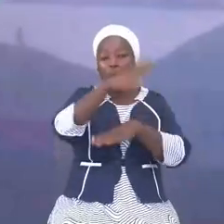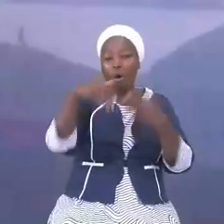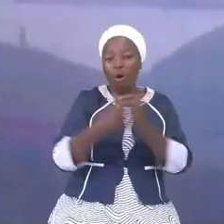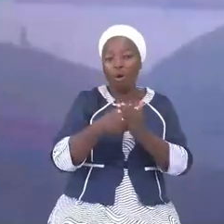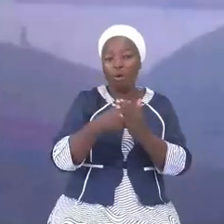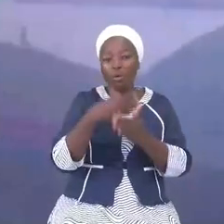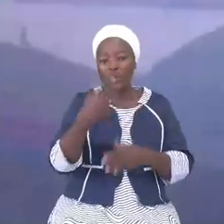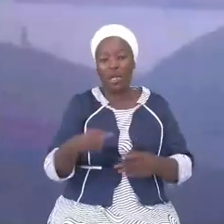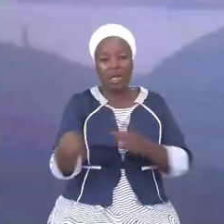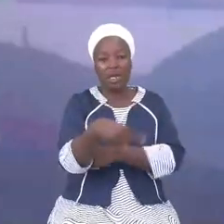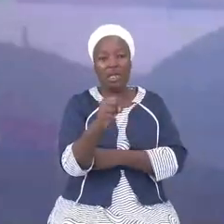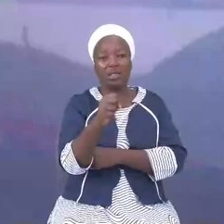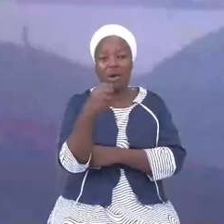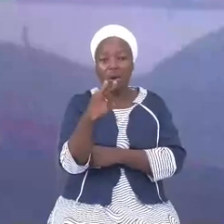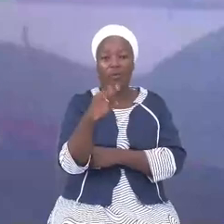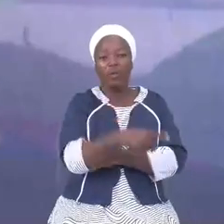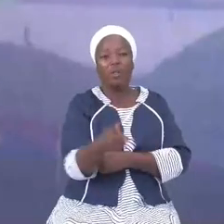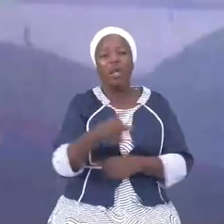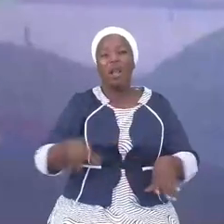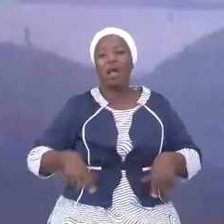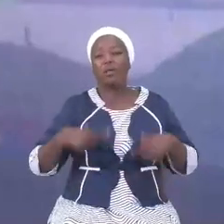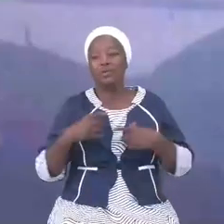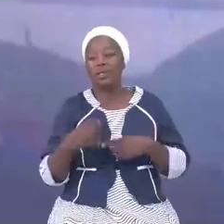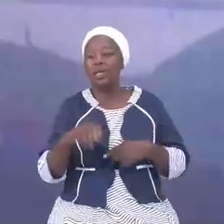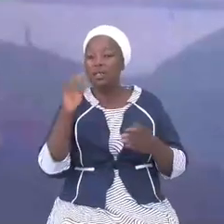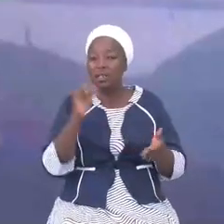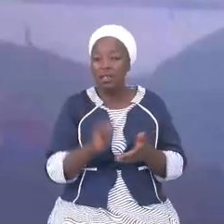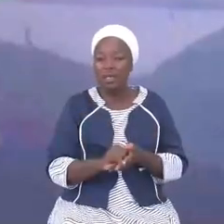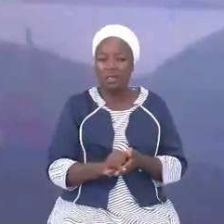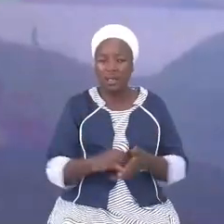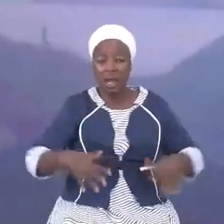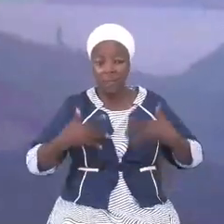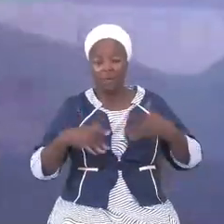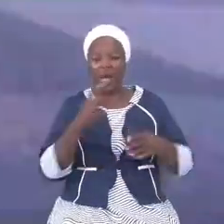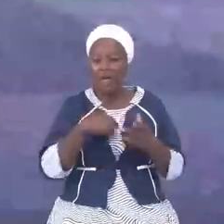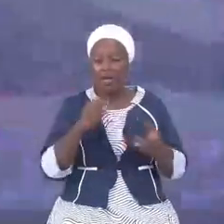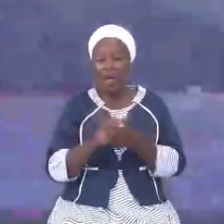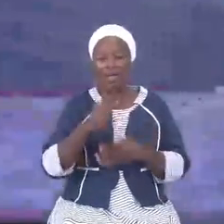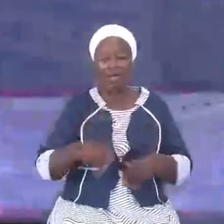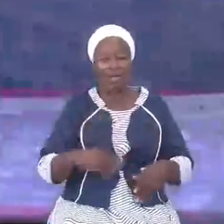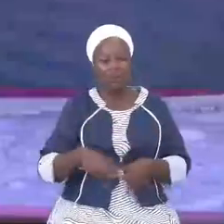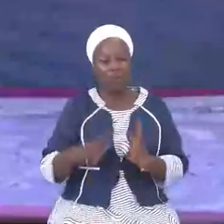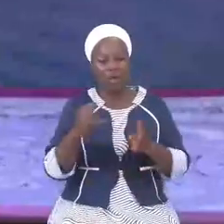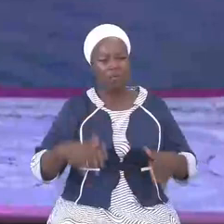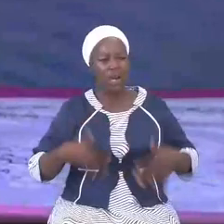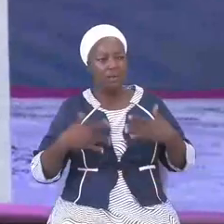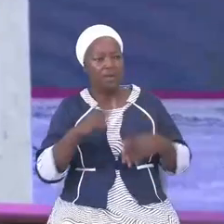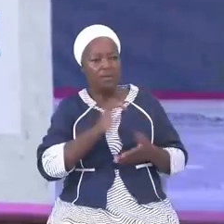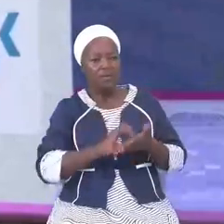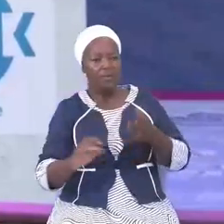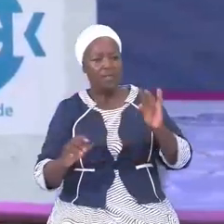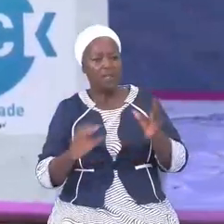Tous les jours de leur vie, dans leur mode de vie. Verset 8,